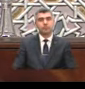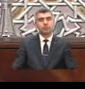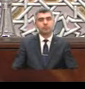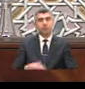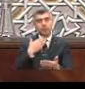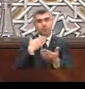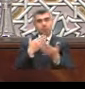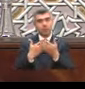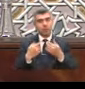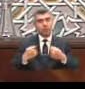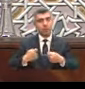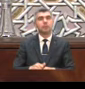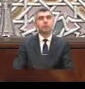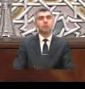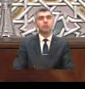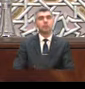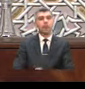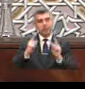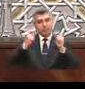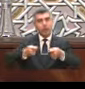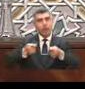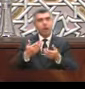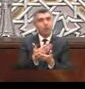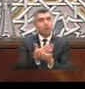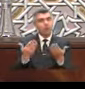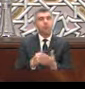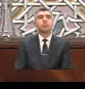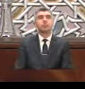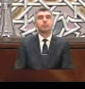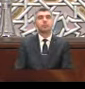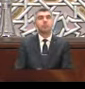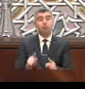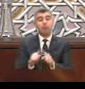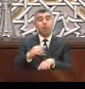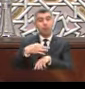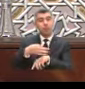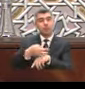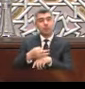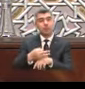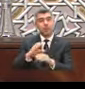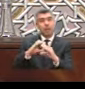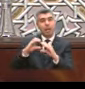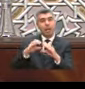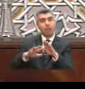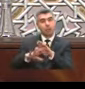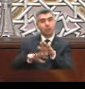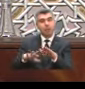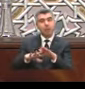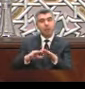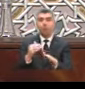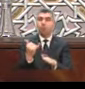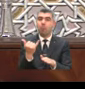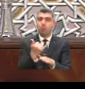شكرا السيدة الرئيسة، تحية للجميع. مؤسسة الحوار الاجتماعي مسألة مهمة داخل الدولة